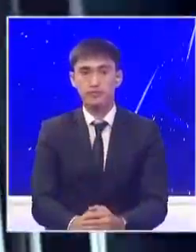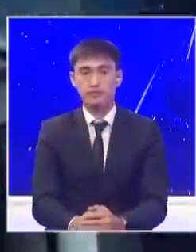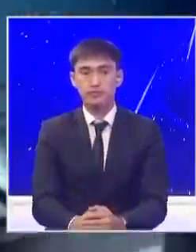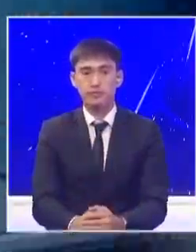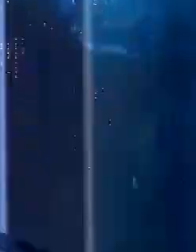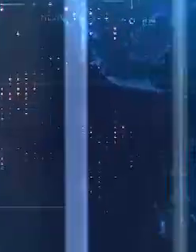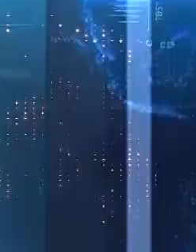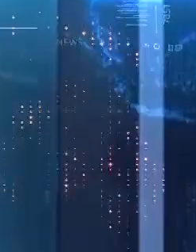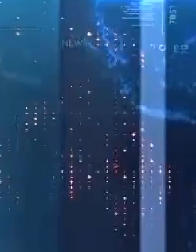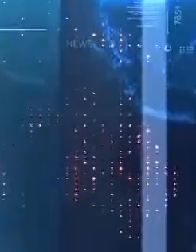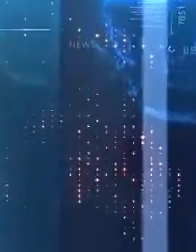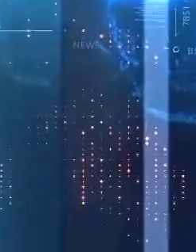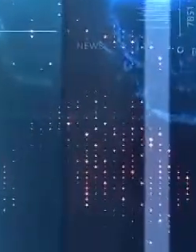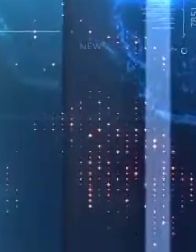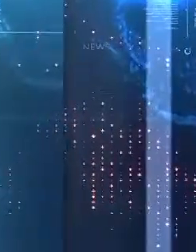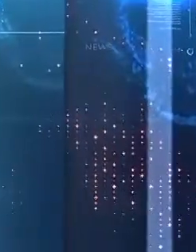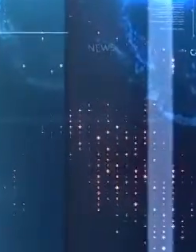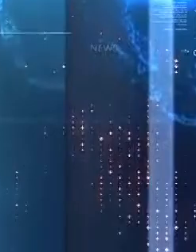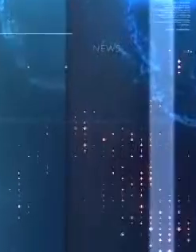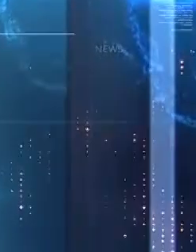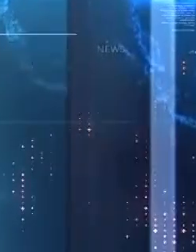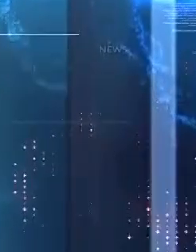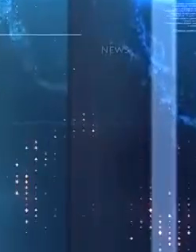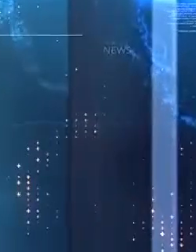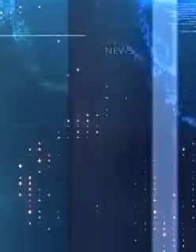Қасымжанұлы, Аманжол Жомартұлы, Жетісу арнасы.